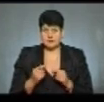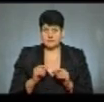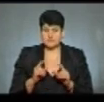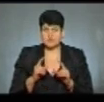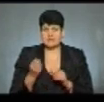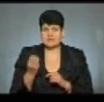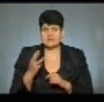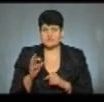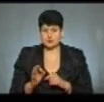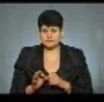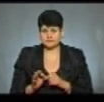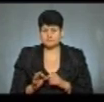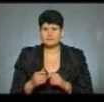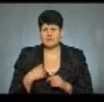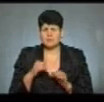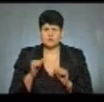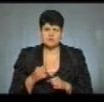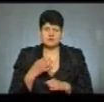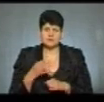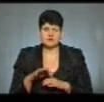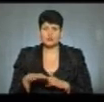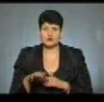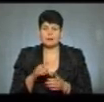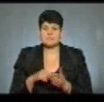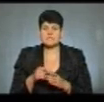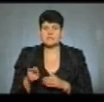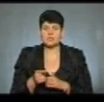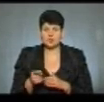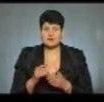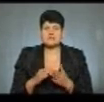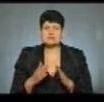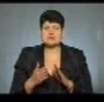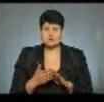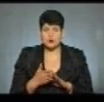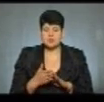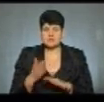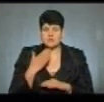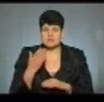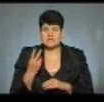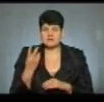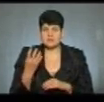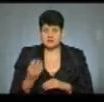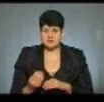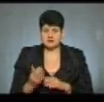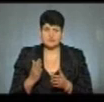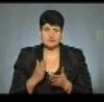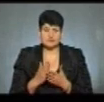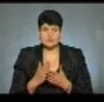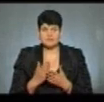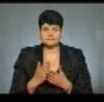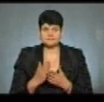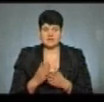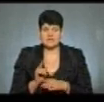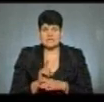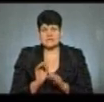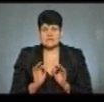на 13%. Тобто ми можемо сказати, що на території міста Тернополя ситуація, ну, за останні два дні вона йде якась така